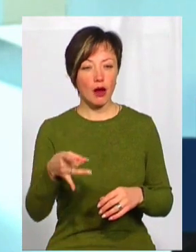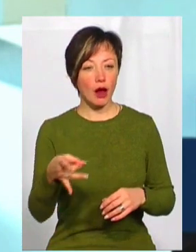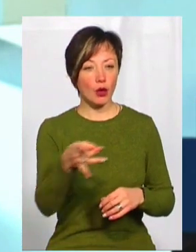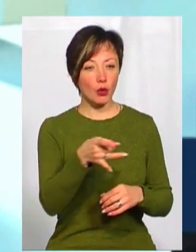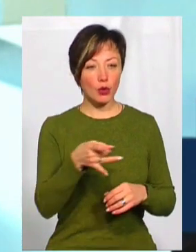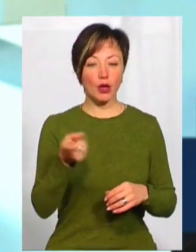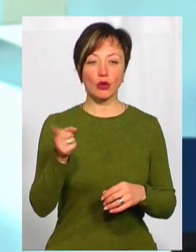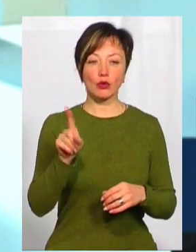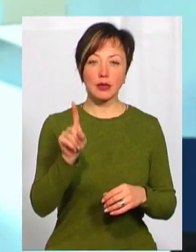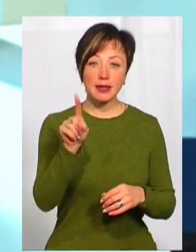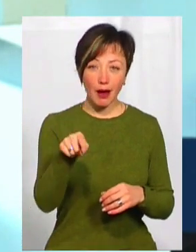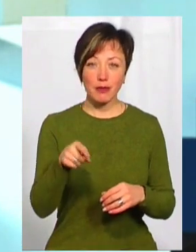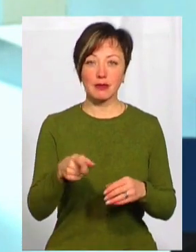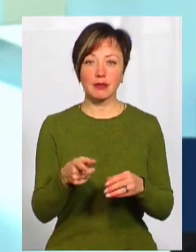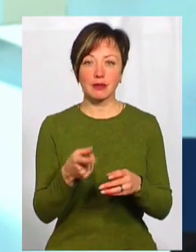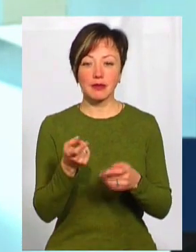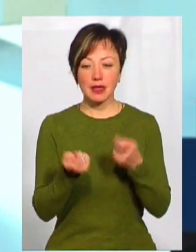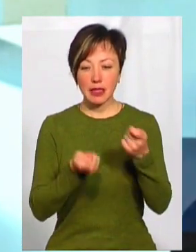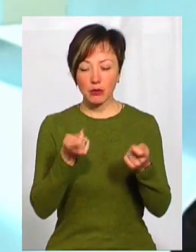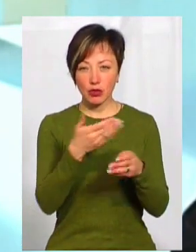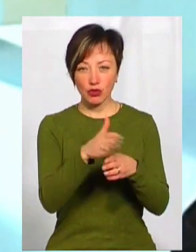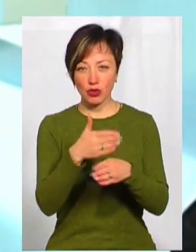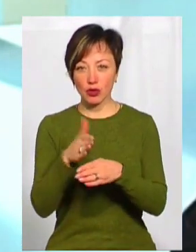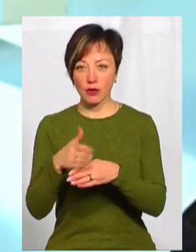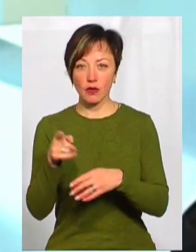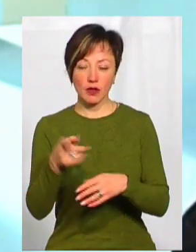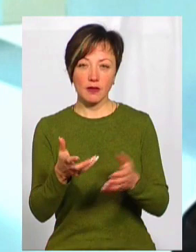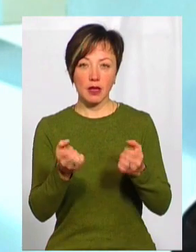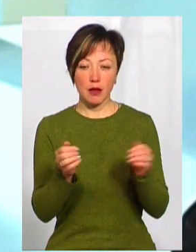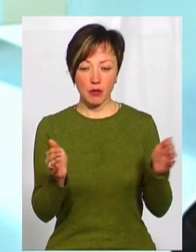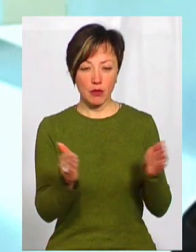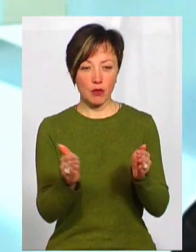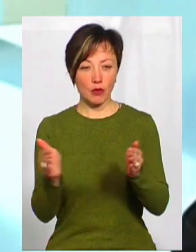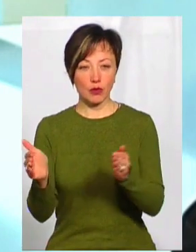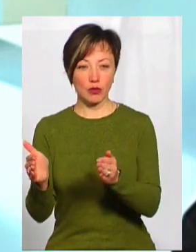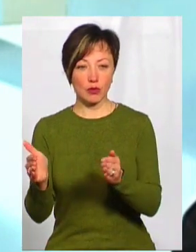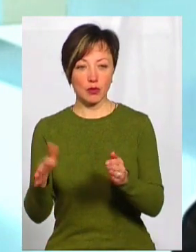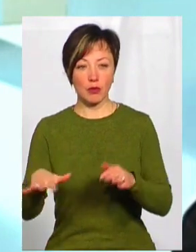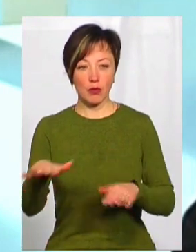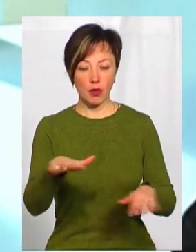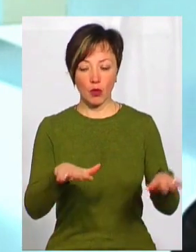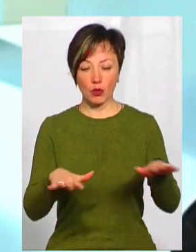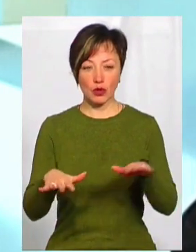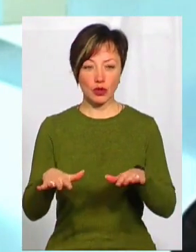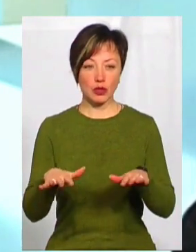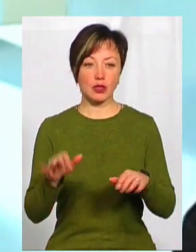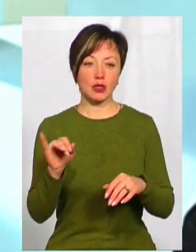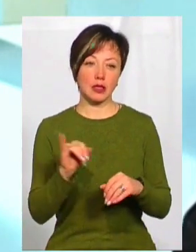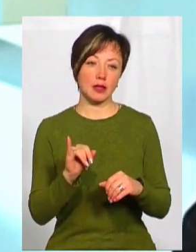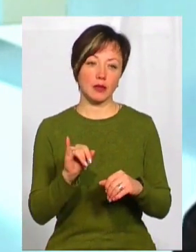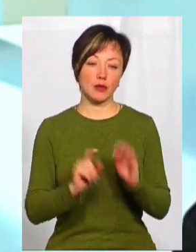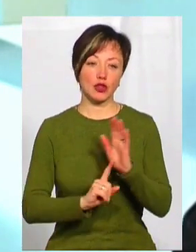районі, тому отам вони самі дрібніші. Тому що вони взяли по невеликому кусочку діляночки